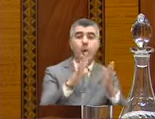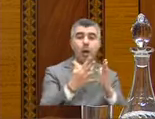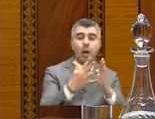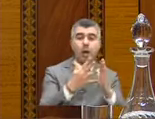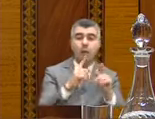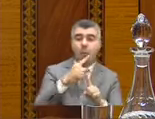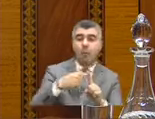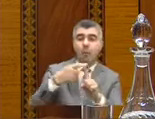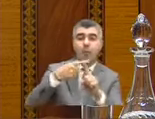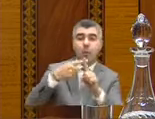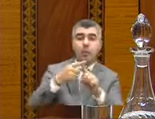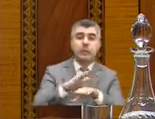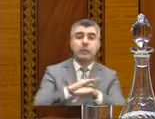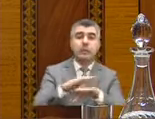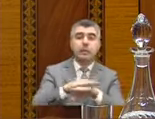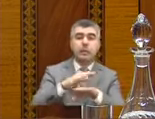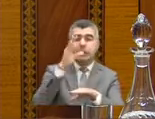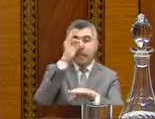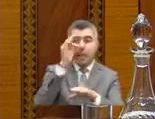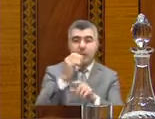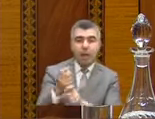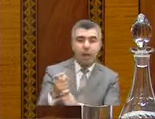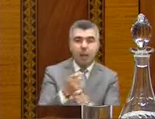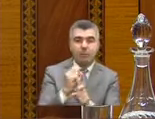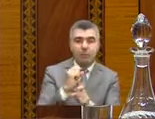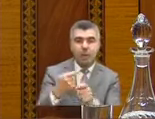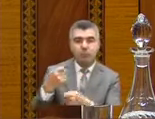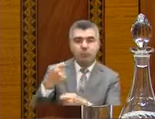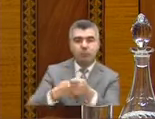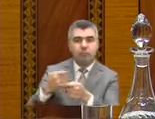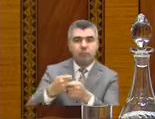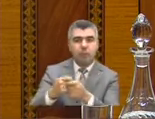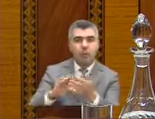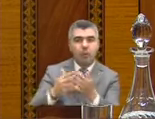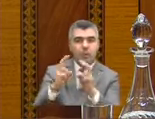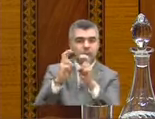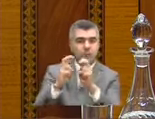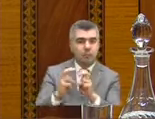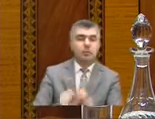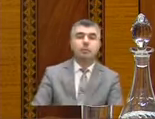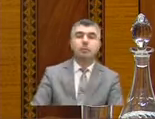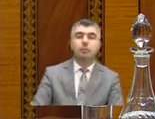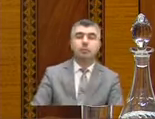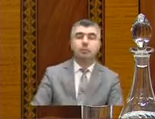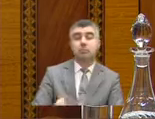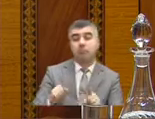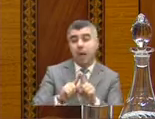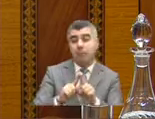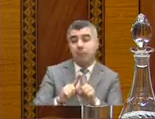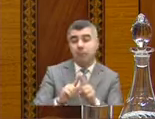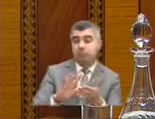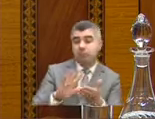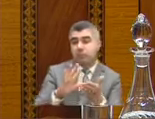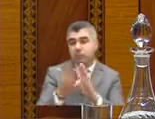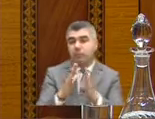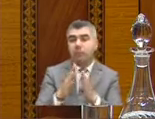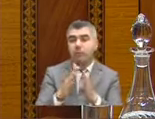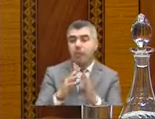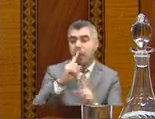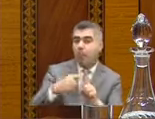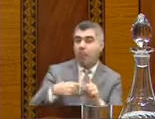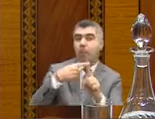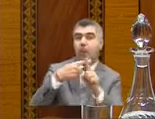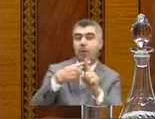التوترات الجيوسياسية وتداعياتها الاقتصادية، حيث من المتوقع ألا يتعدى معدل النمو